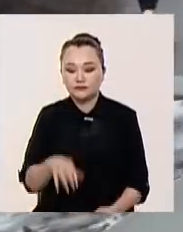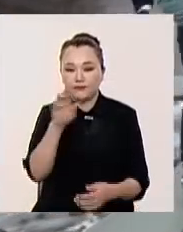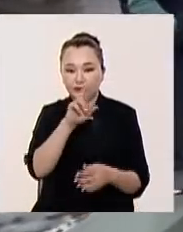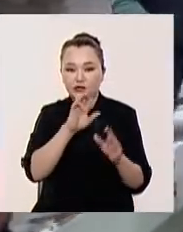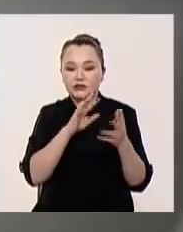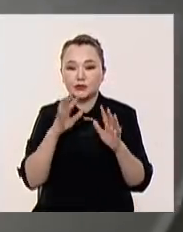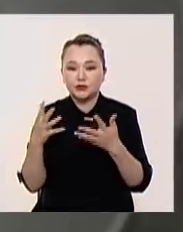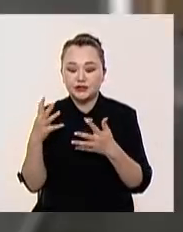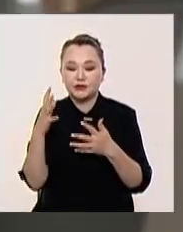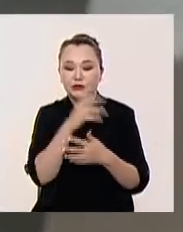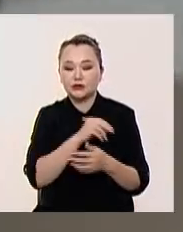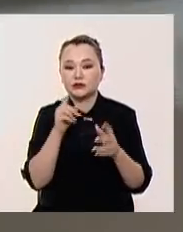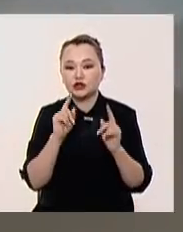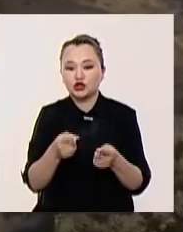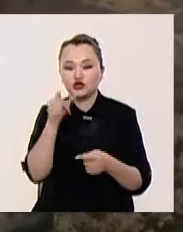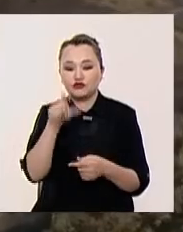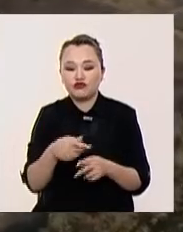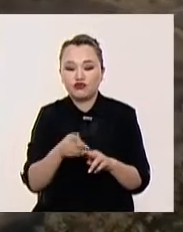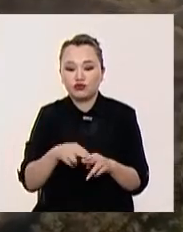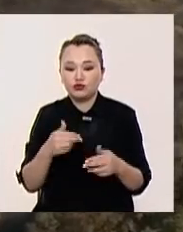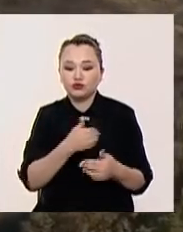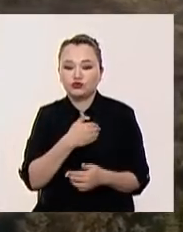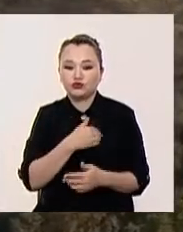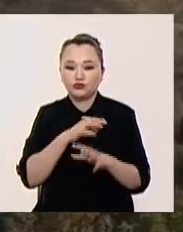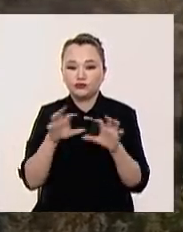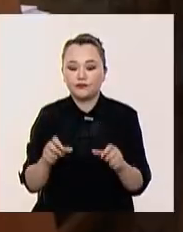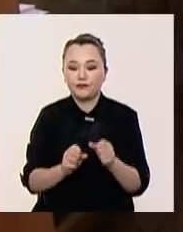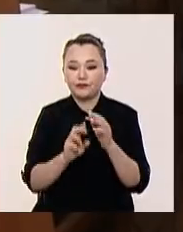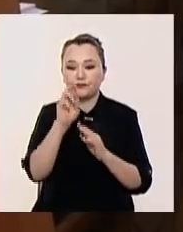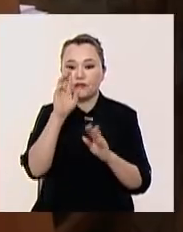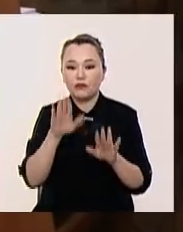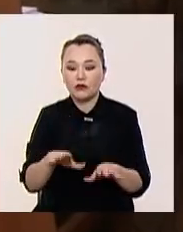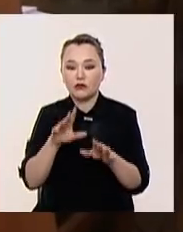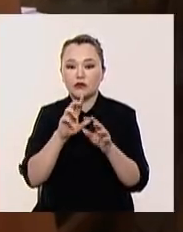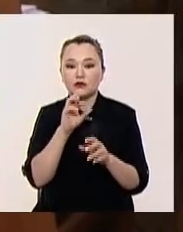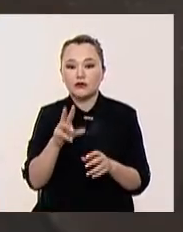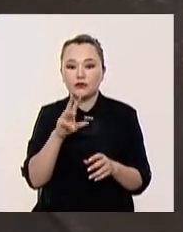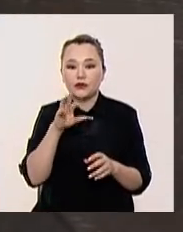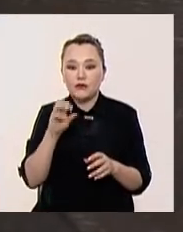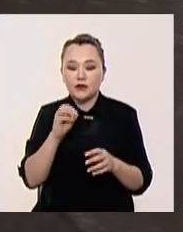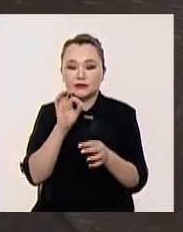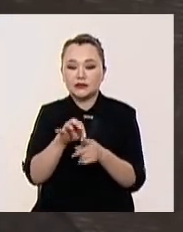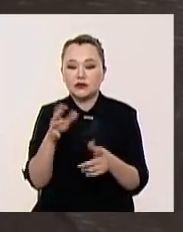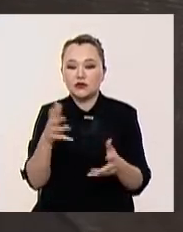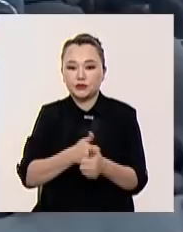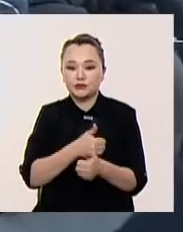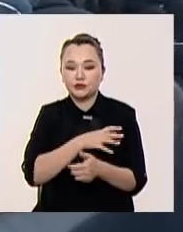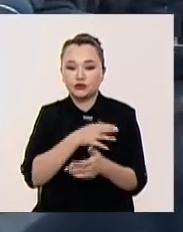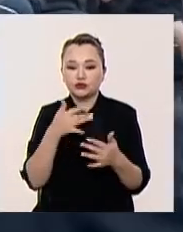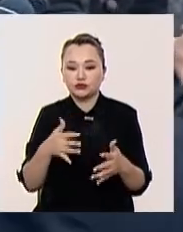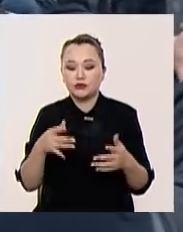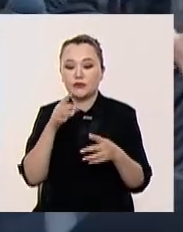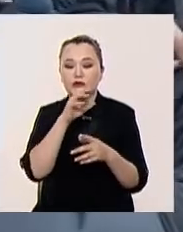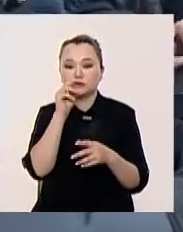Январские события. Задержали человека, который пытался захватить телевышку Коктубе. Какую цель он преследовал? Сколько граждан подозревают в